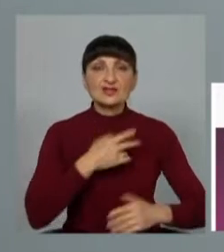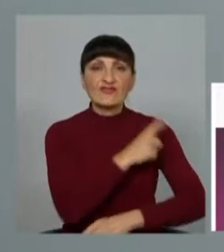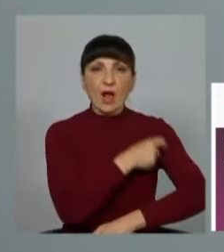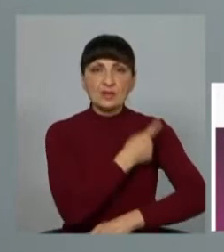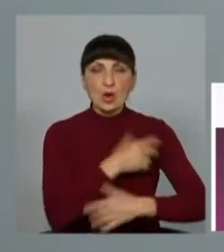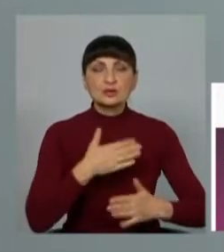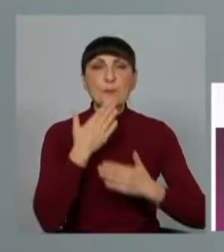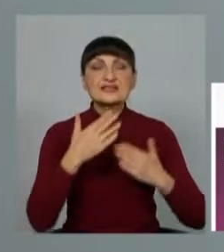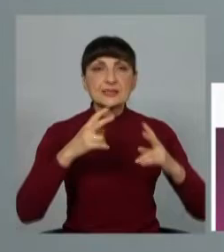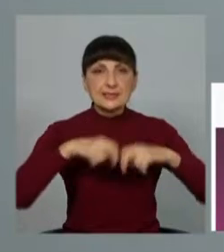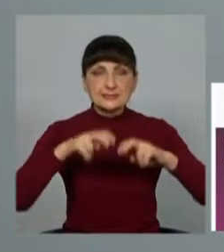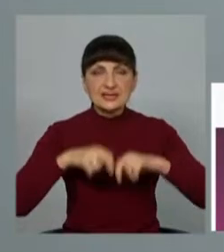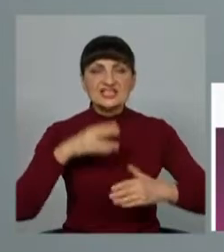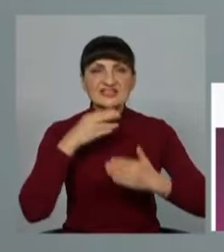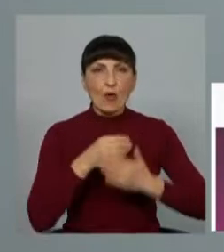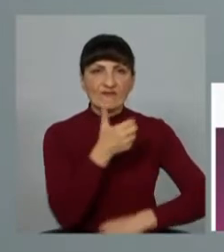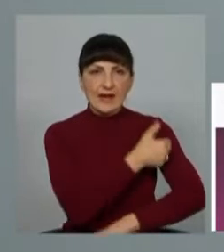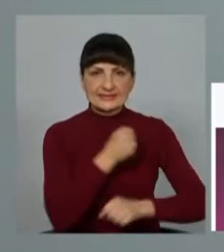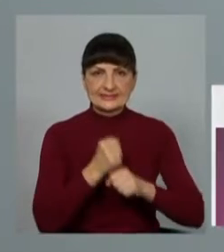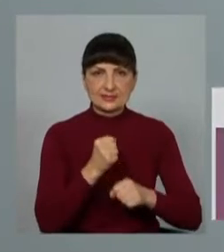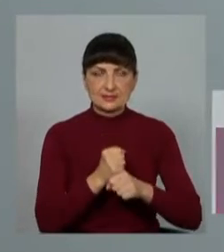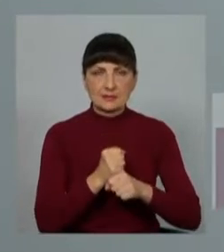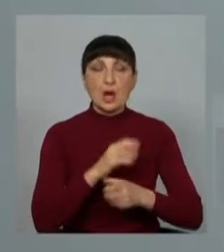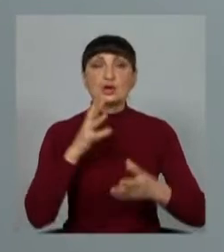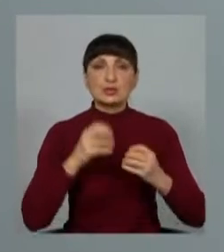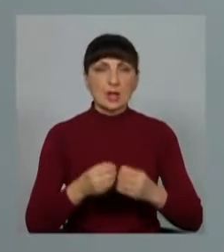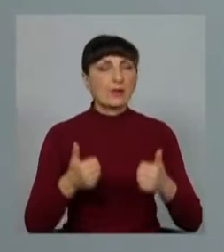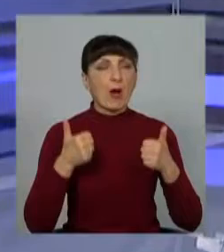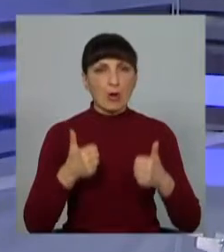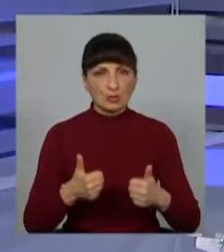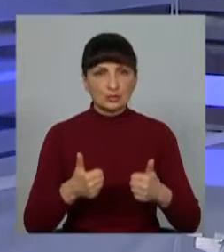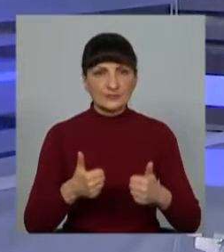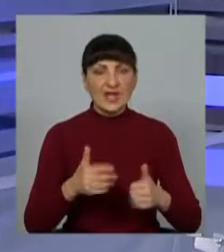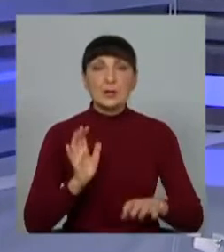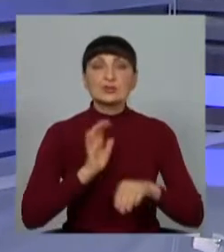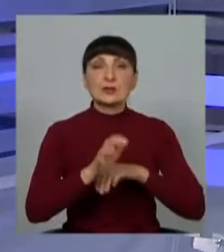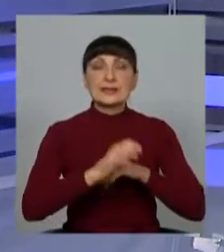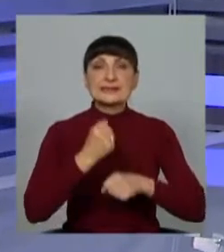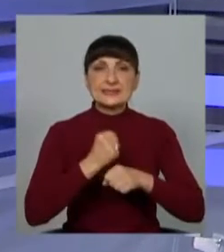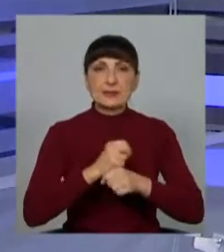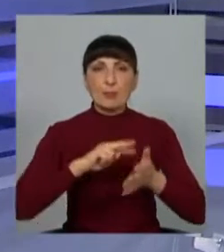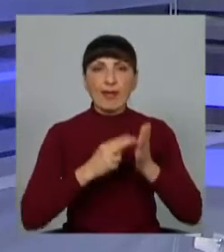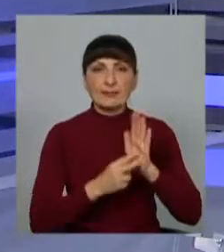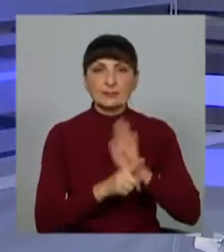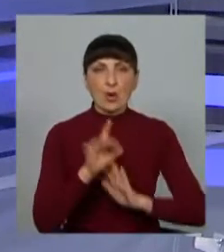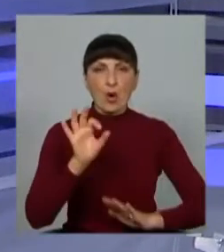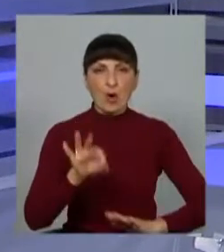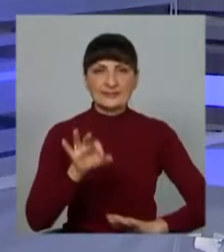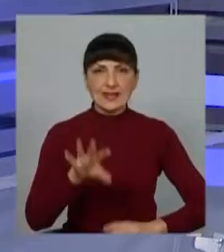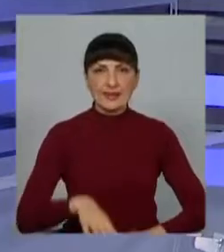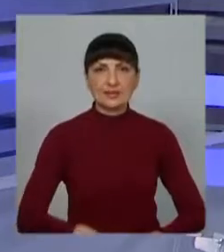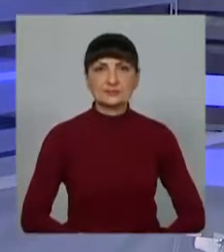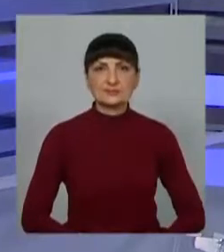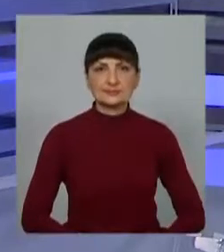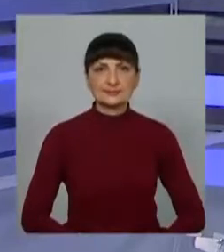проводят последние испытания отечественной вакцины. Скажу, результаты хорошие. Серийное производство планируется начать в октябре.